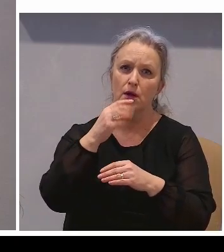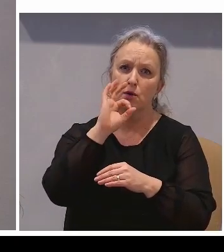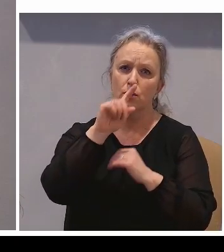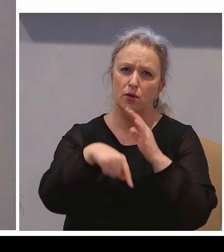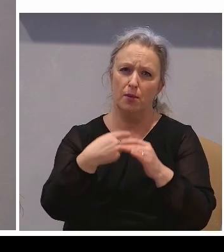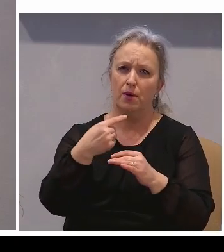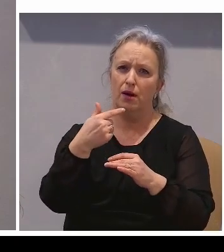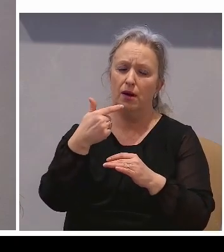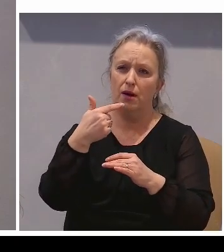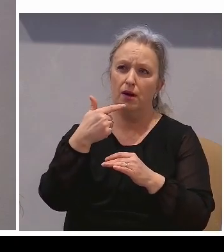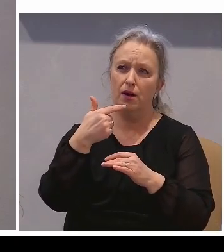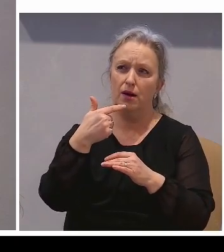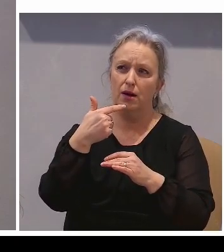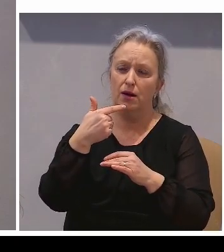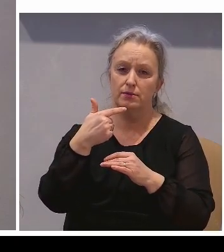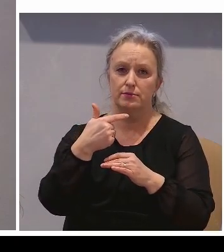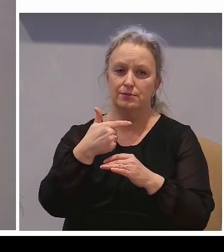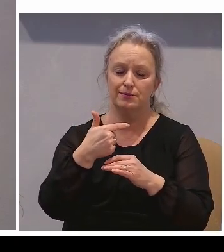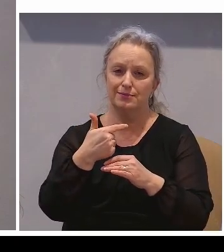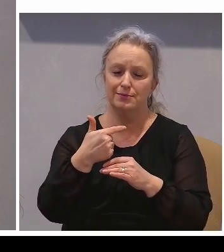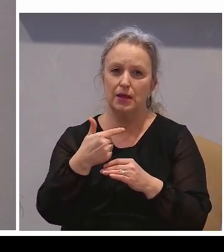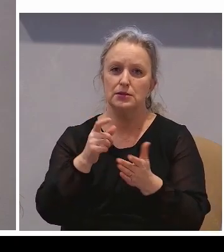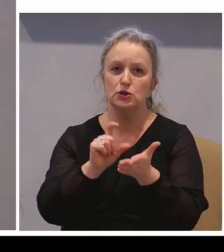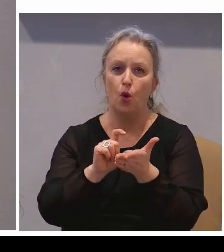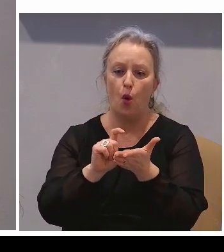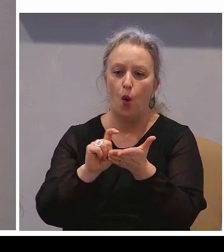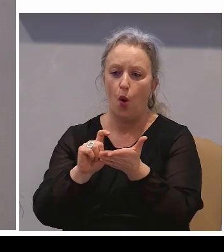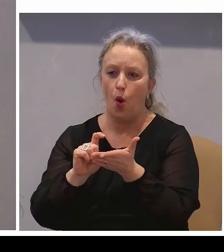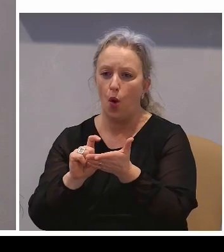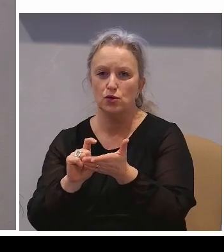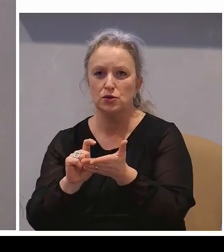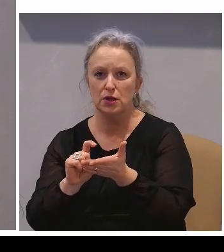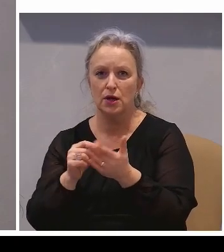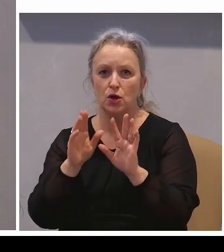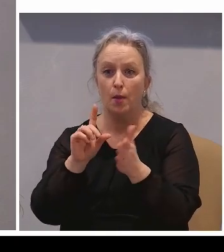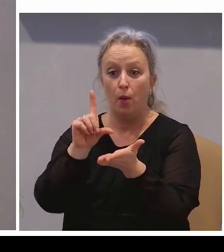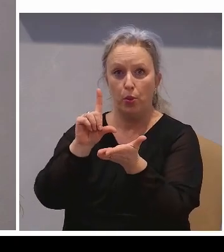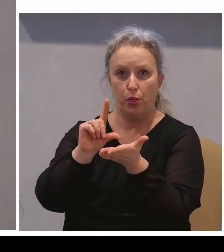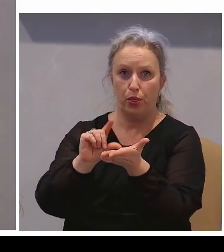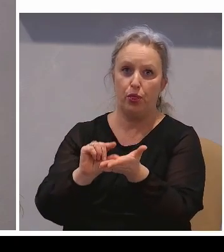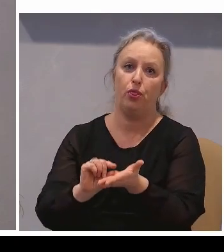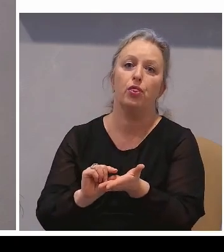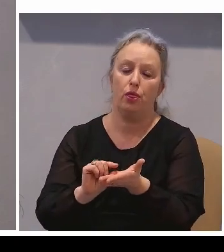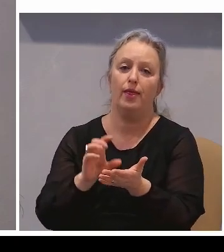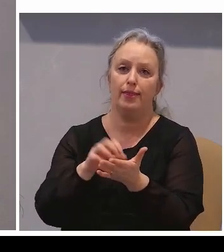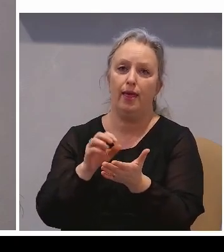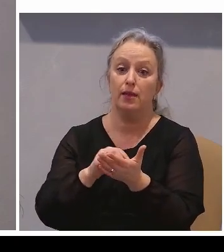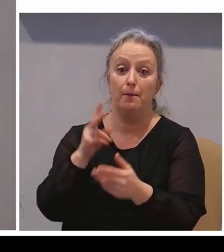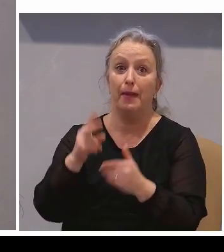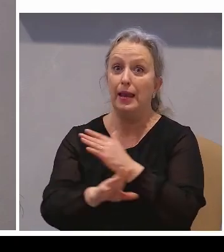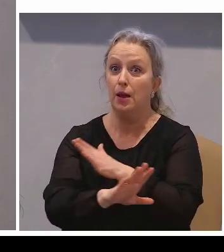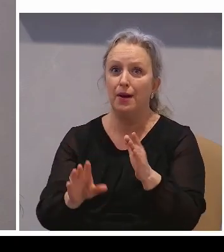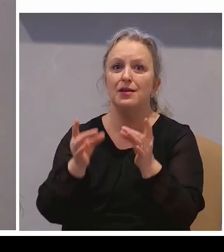to per kilo. cut the dose of 75 milligrams per kilo at the time